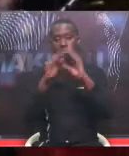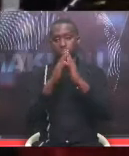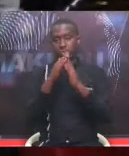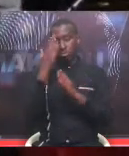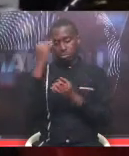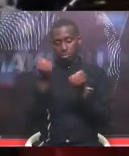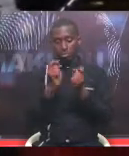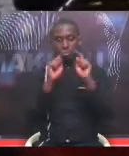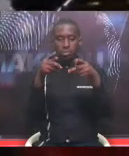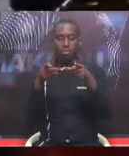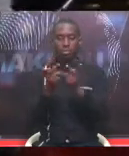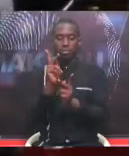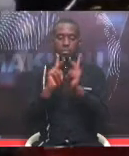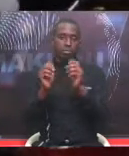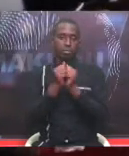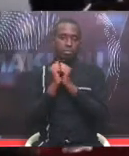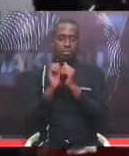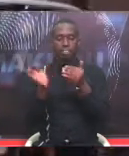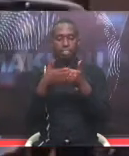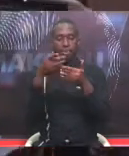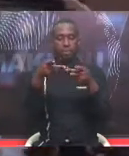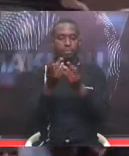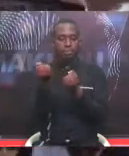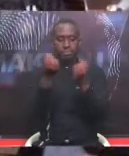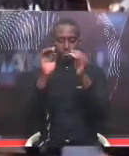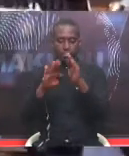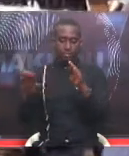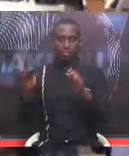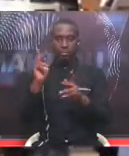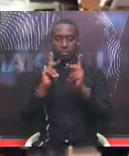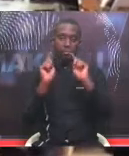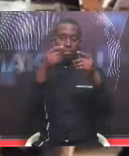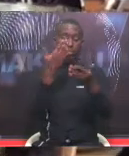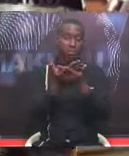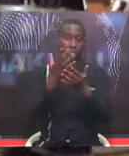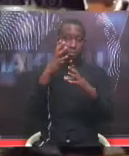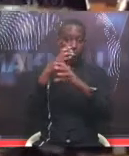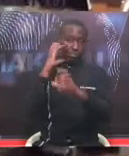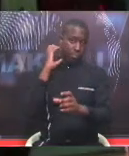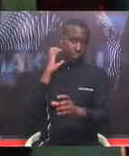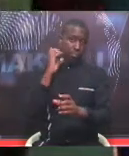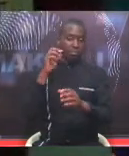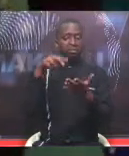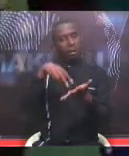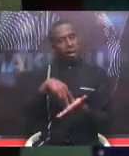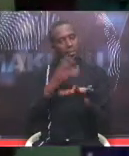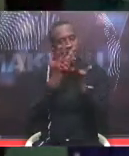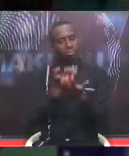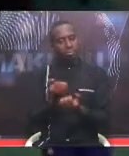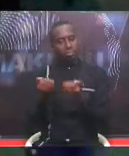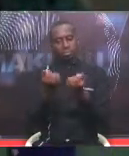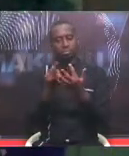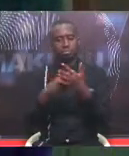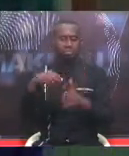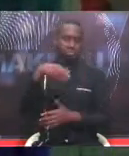imodoka zitwarira abagenzi hamwe nazo zifungiye muri igare bamwe bagenzi bazindutse bajya gutega bahagaze muri igare bategereje ko imodoka